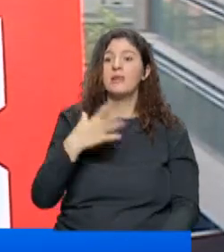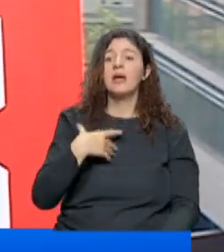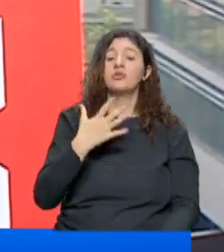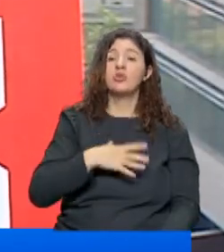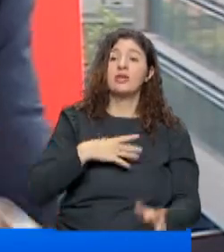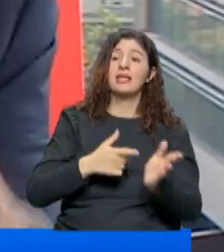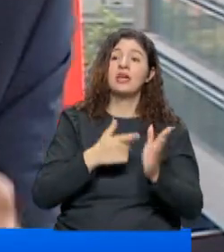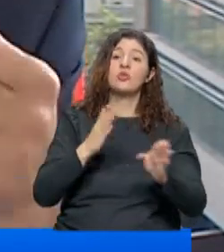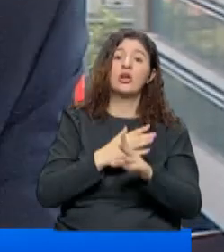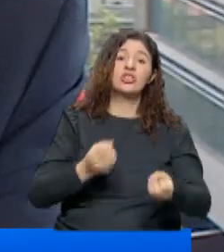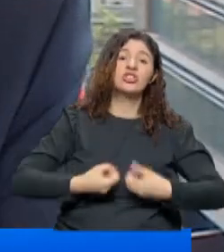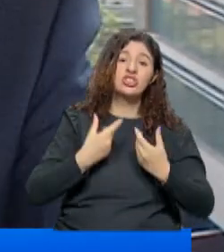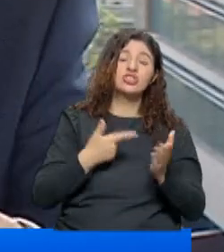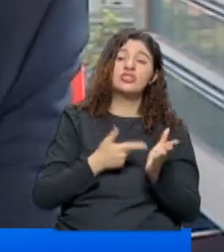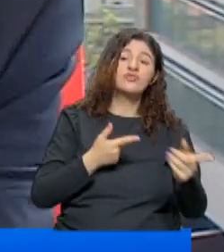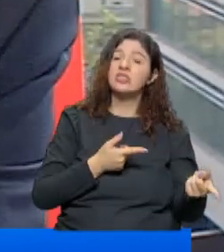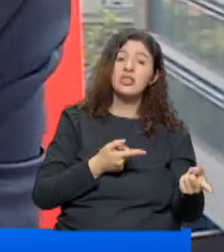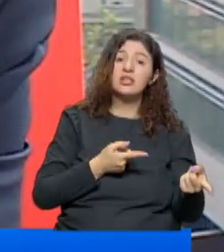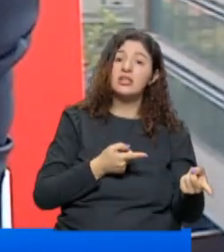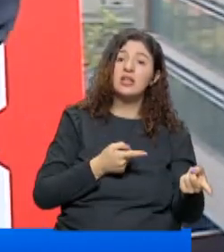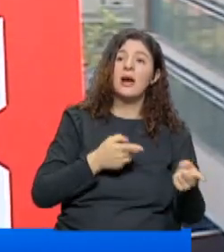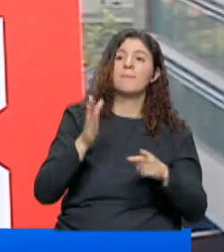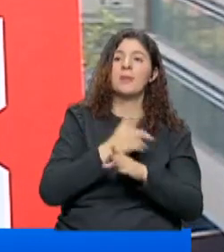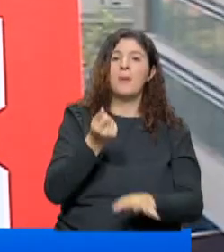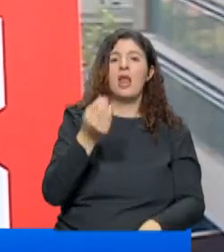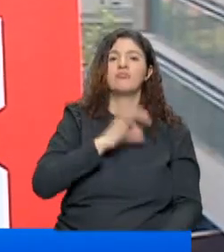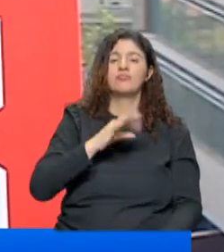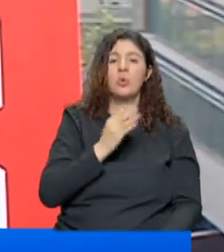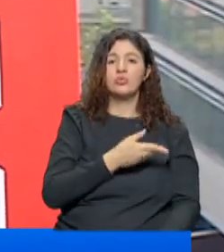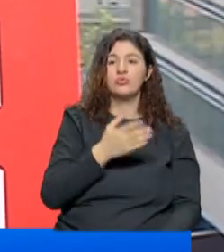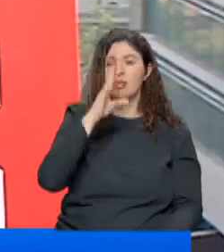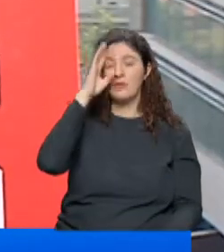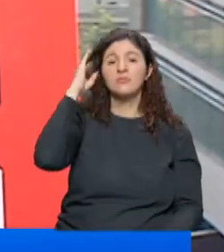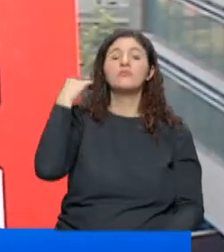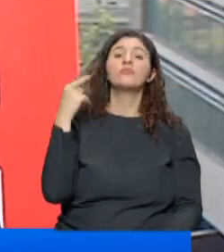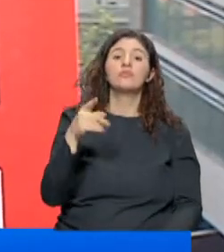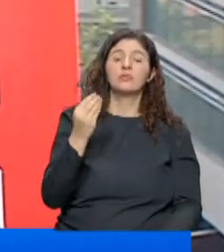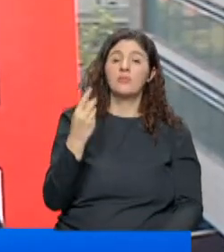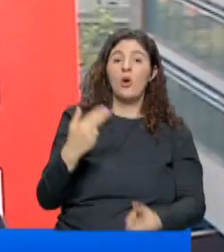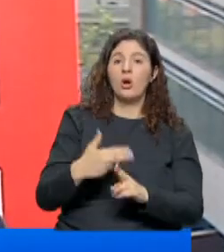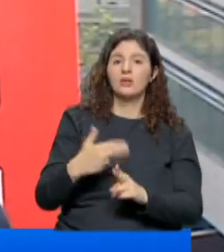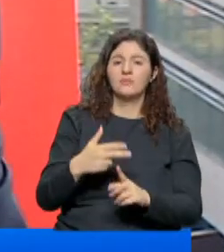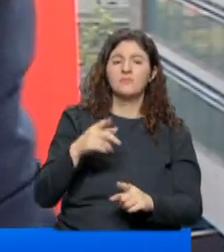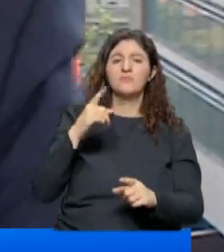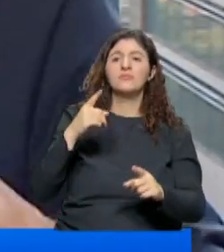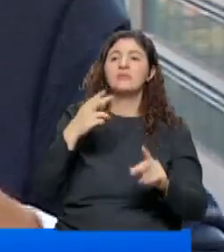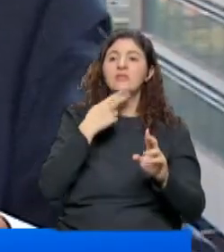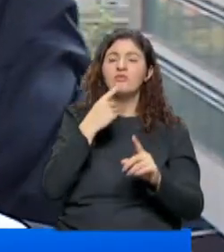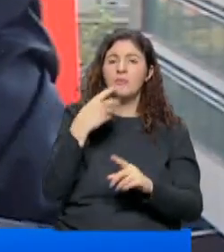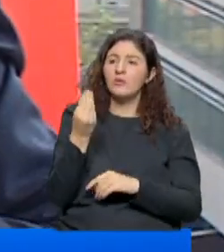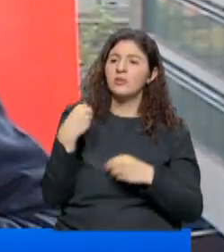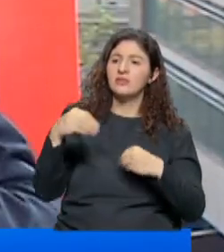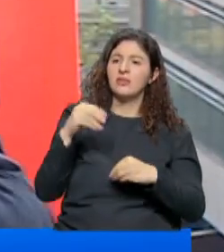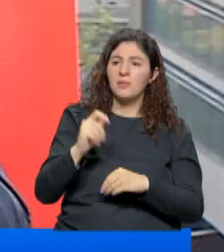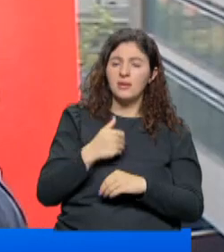istiyoruz ki tarladaki üreten çiftçinin malı para etsin. Bak bu güzel bir örnek işte. Kadın diyor ki 4 liraya